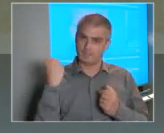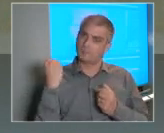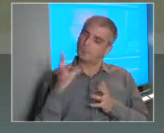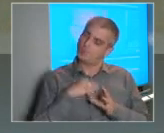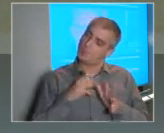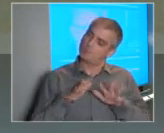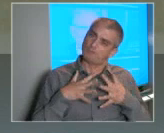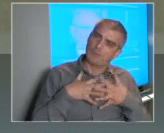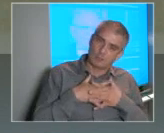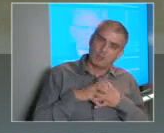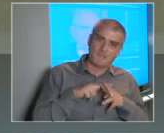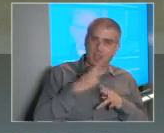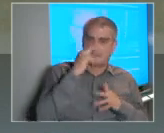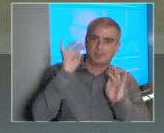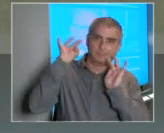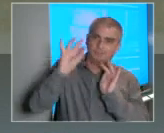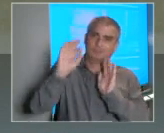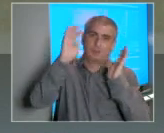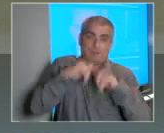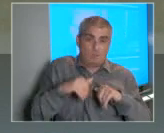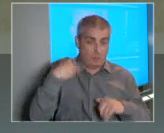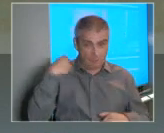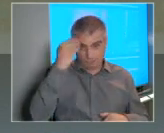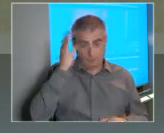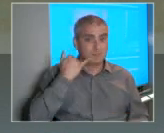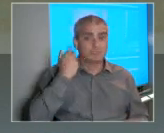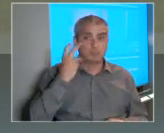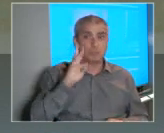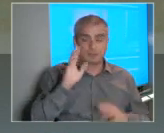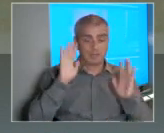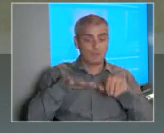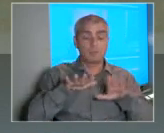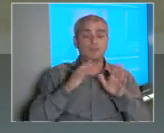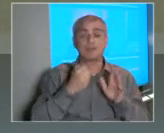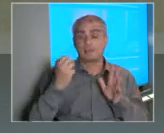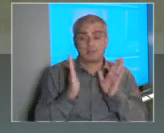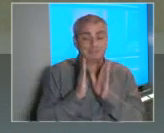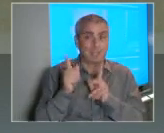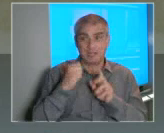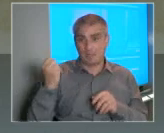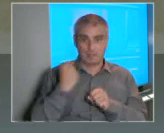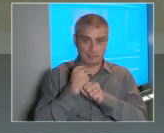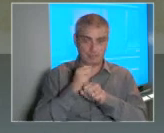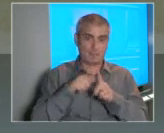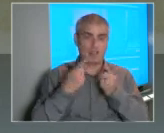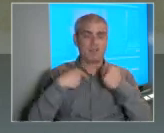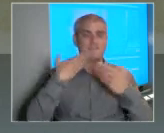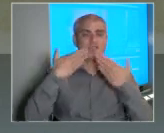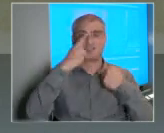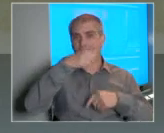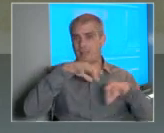הולך לממשלת אחדות, ואז מנסים להפיל אותו, ואנחנו זוכרים שגם את שמיר הפילו בממשלת ימין צרה, הימין הפיל אותו, כי הוא הלך לוועידת